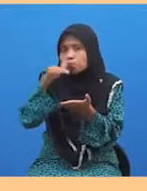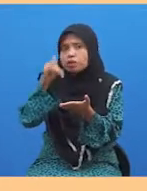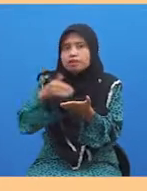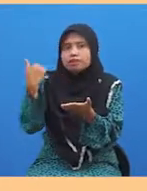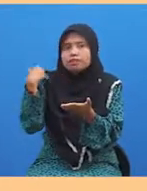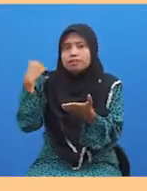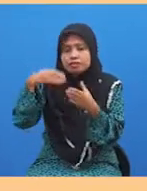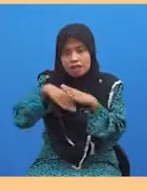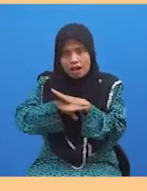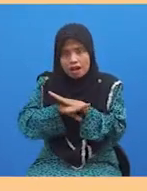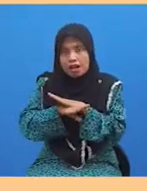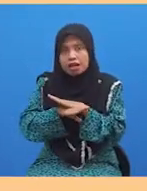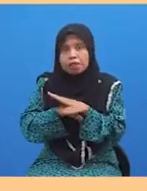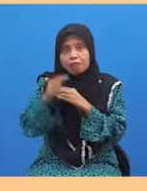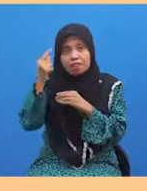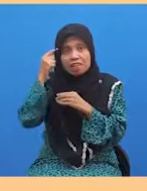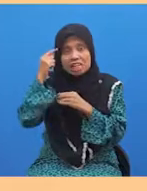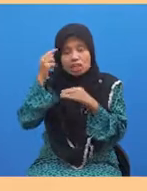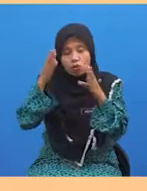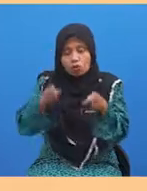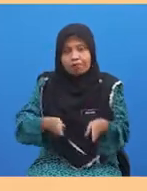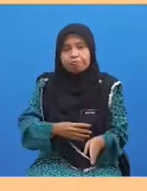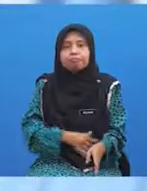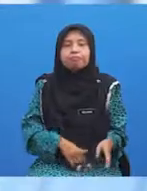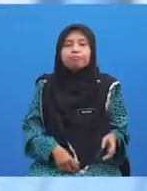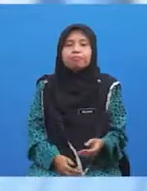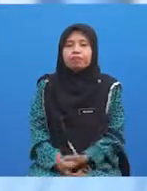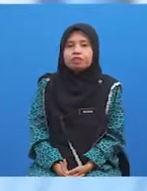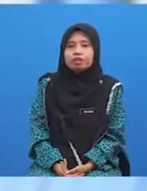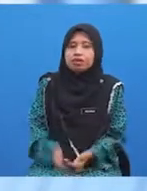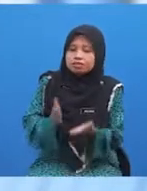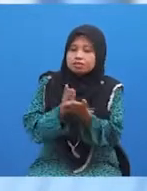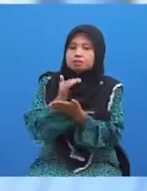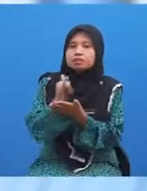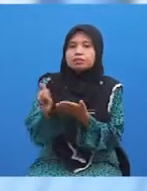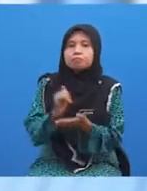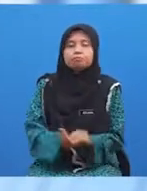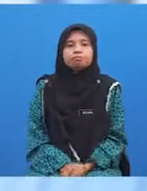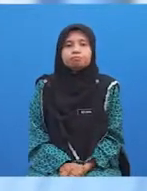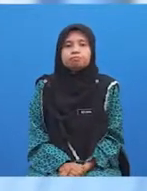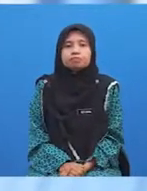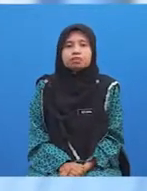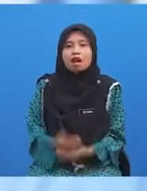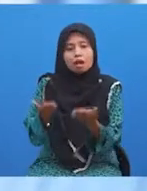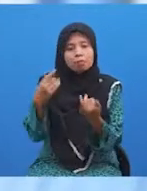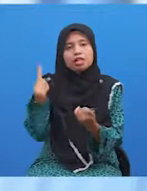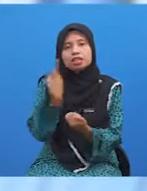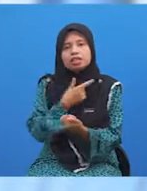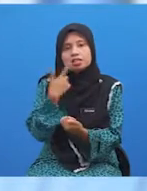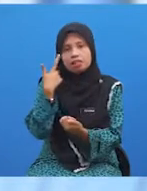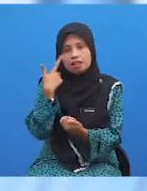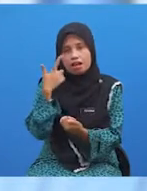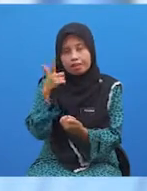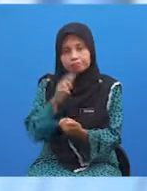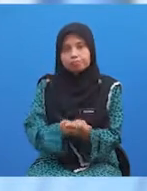terkandung dalam pemikiran manusia. Seterusnya, murid-murid, mari kita lihat